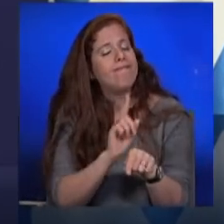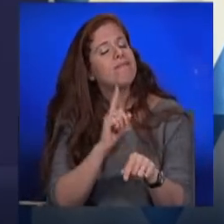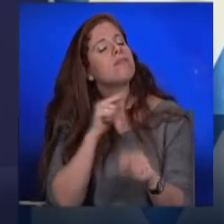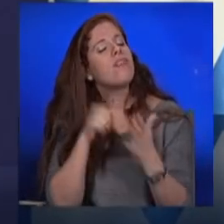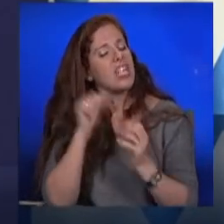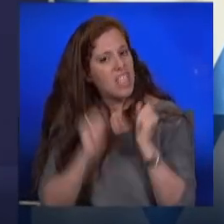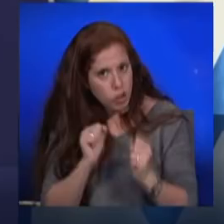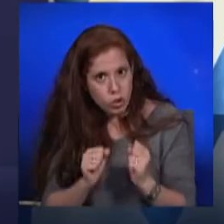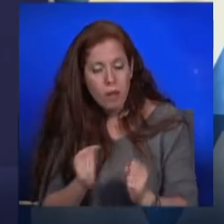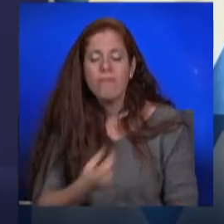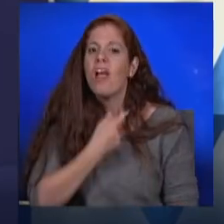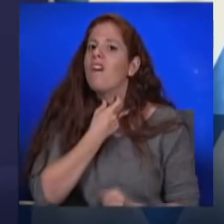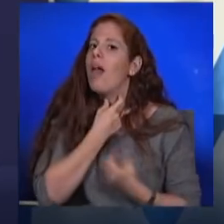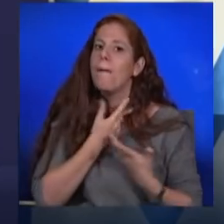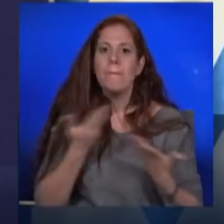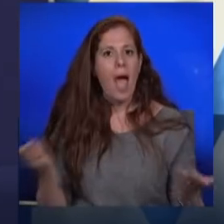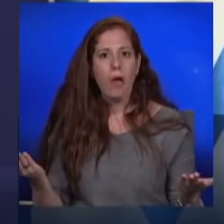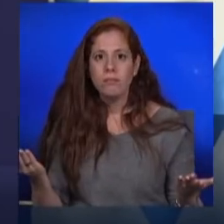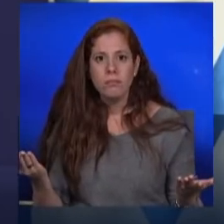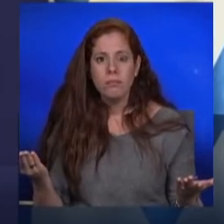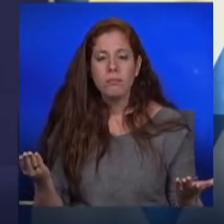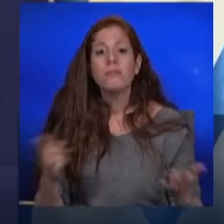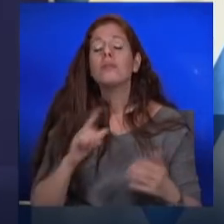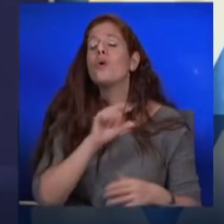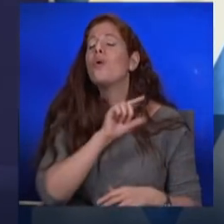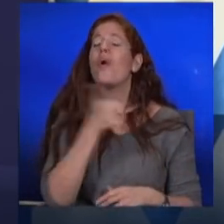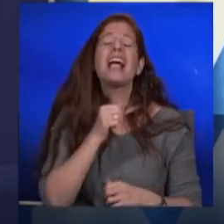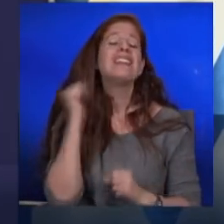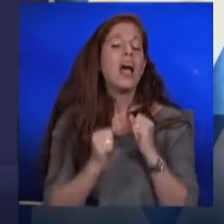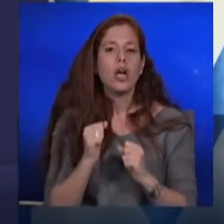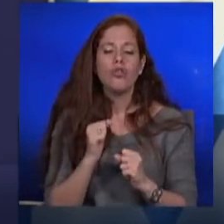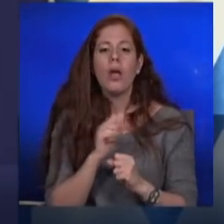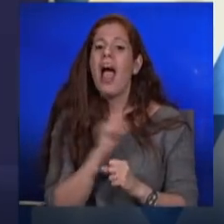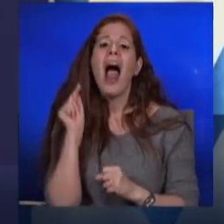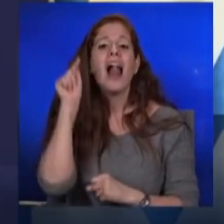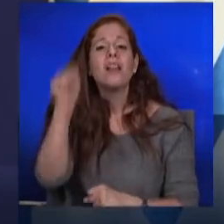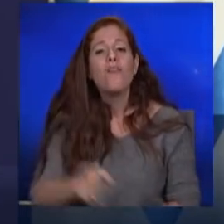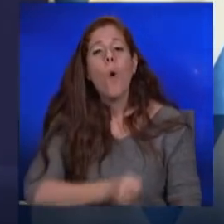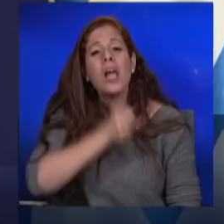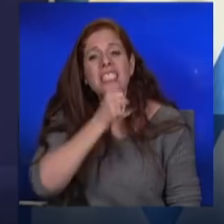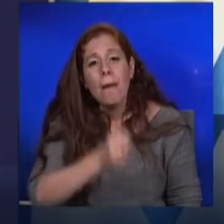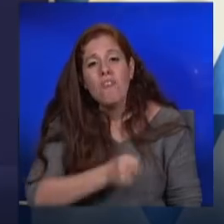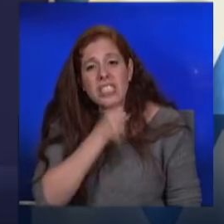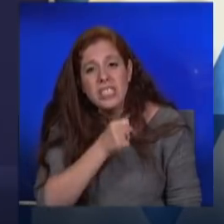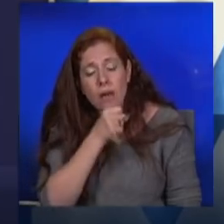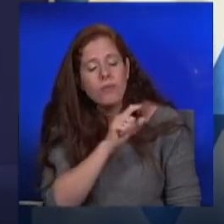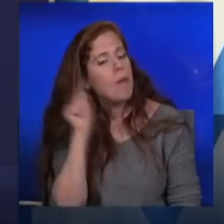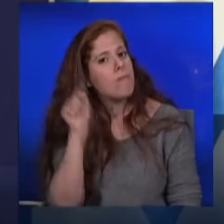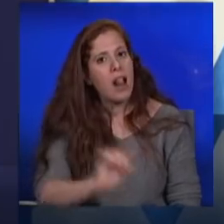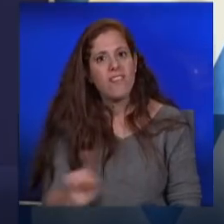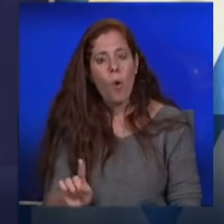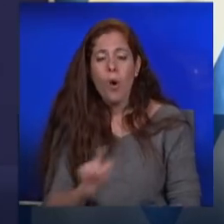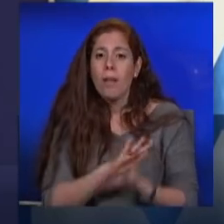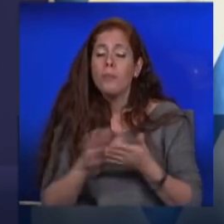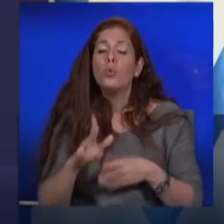אבל אין ברירה. אולי הקשה מכל, אל תבואו אל הסבא והסבתא, כי אתם פשוט עלולים לסכן